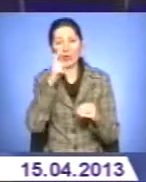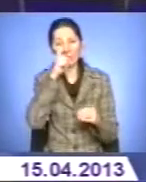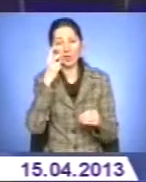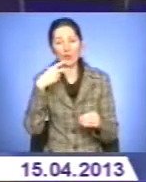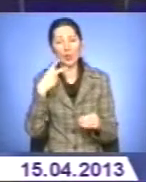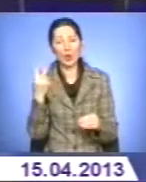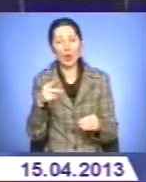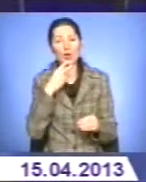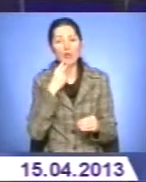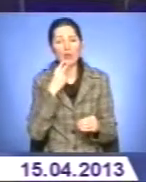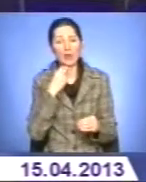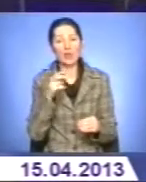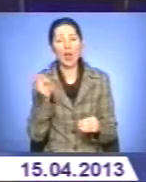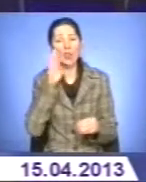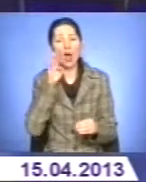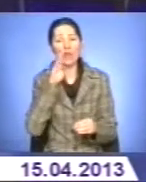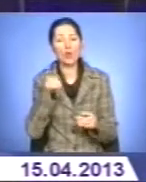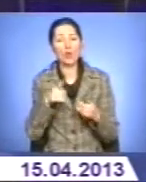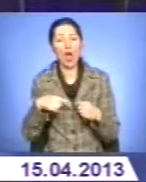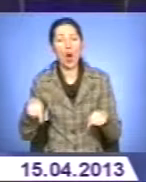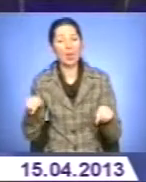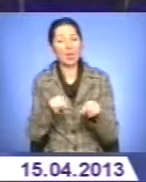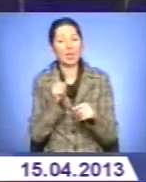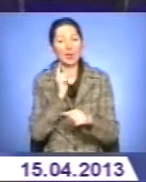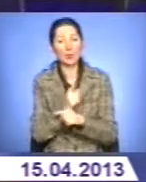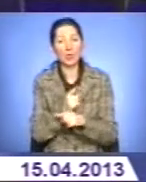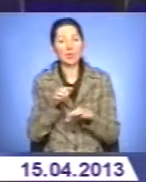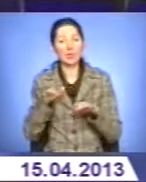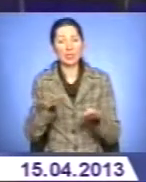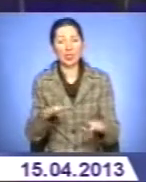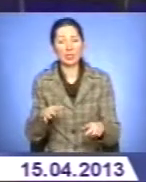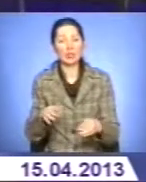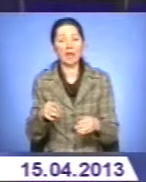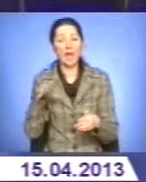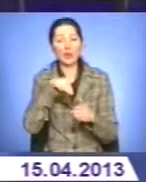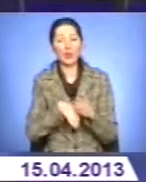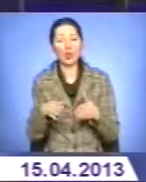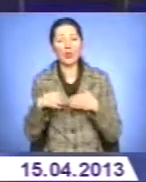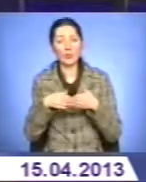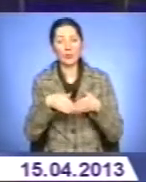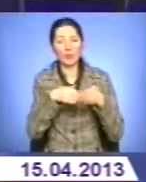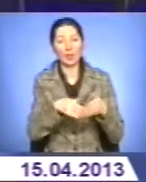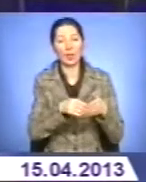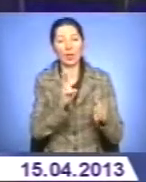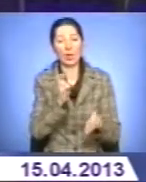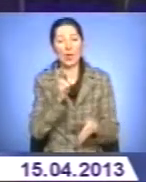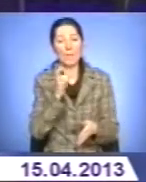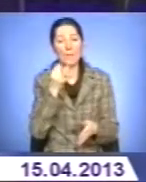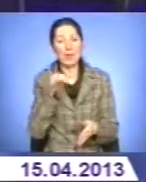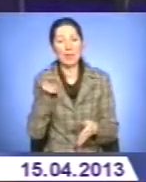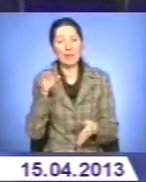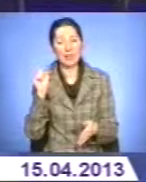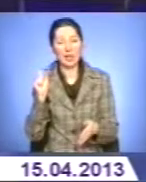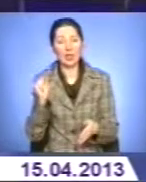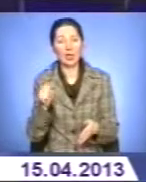водних об'єктах забороняється будь-яка діяльність, включаючи пересування плавзасобами, човнами, катамаранами, байдарками і так далі. На